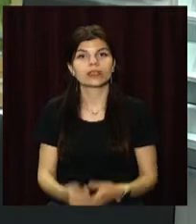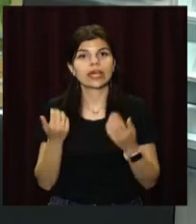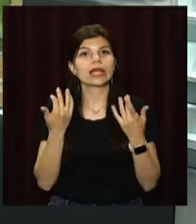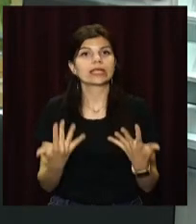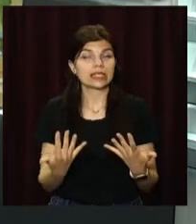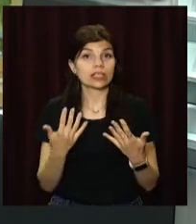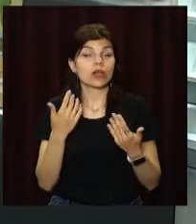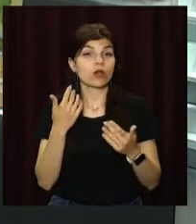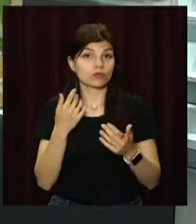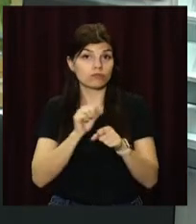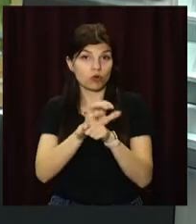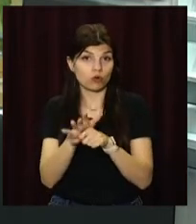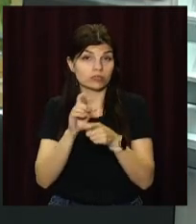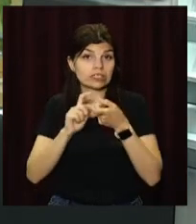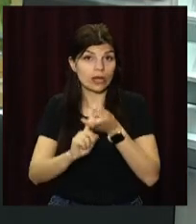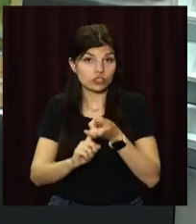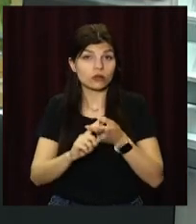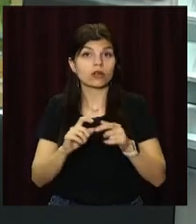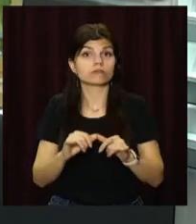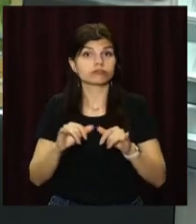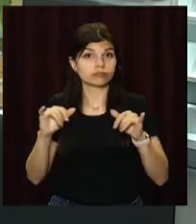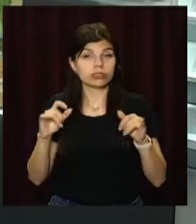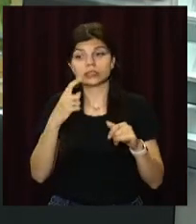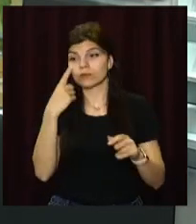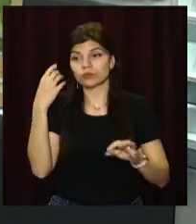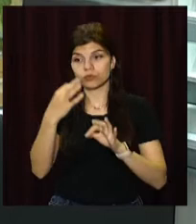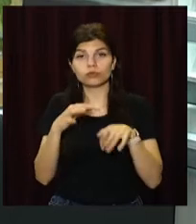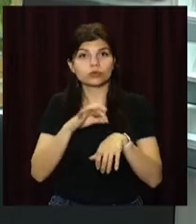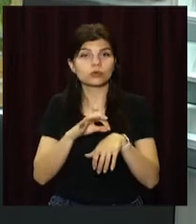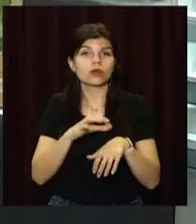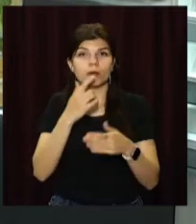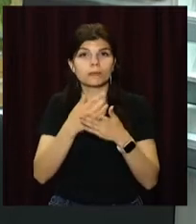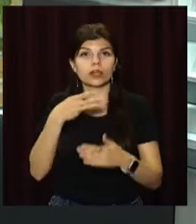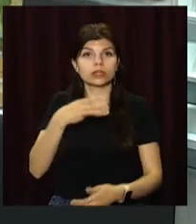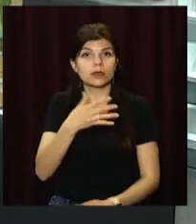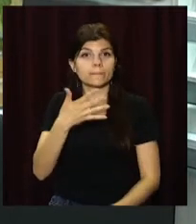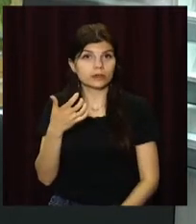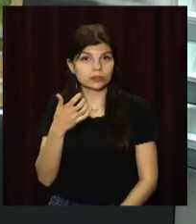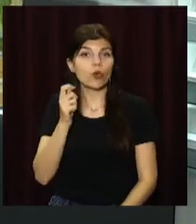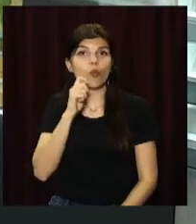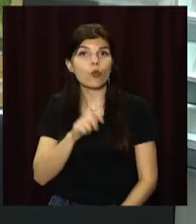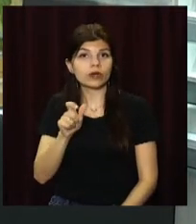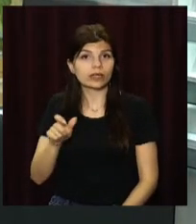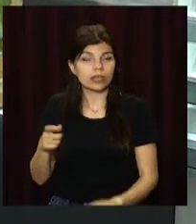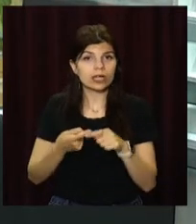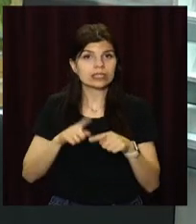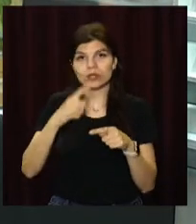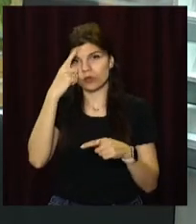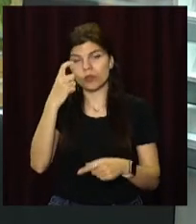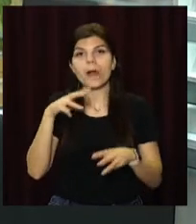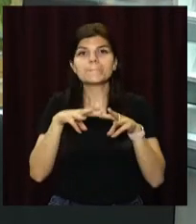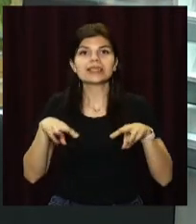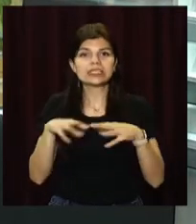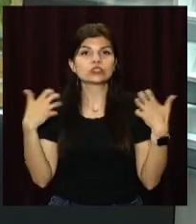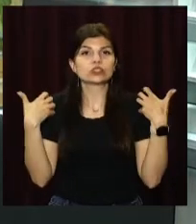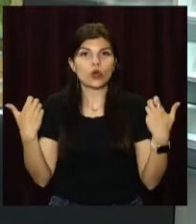Кількість нових заражених на ковід в Україні зросла. За минулу добу захворіли понад 3,5 тисячі українців. Про це повідомляють у